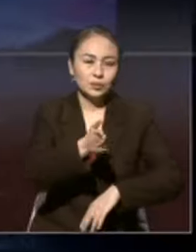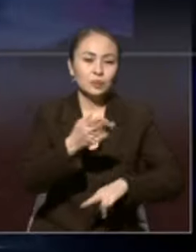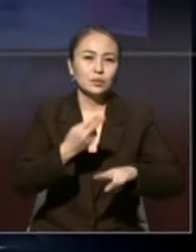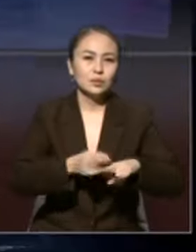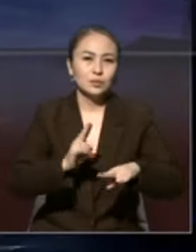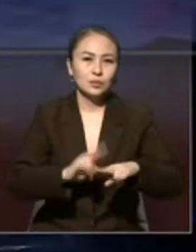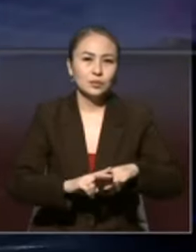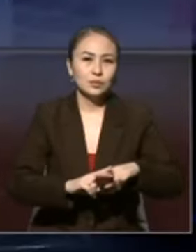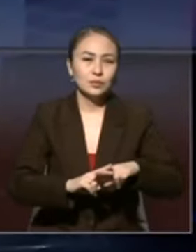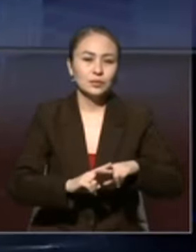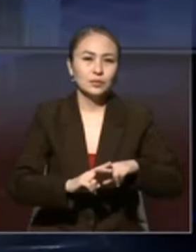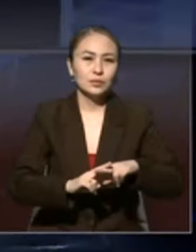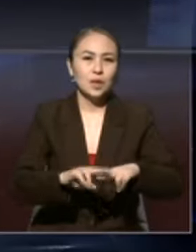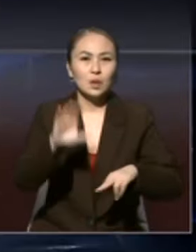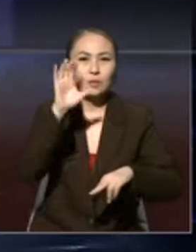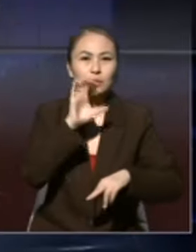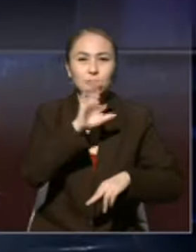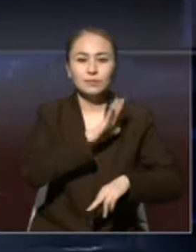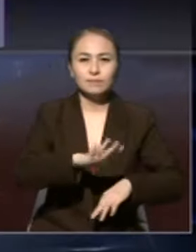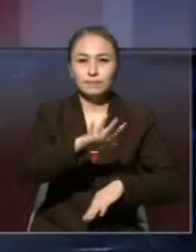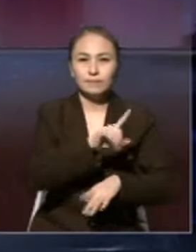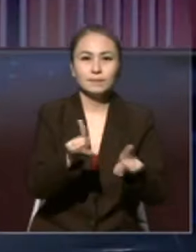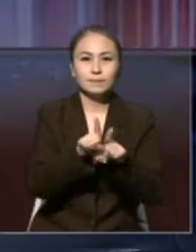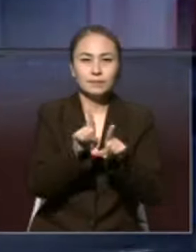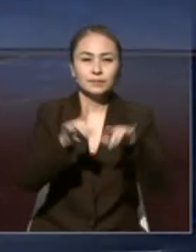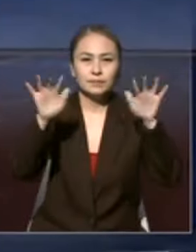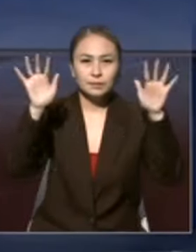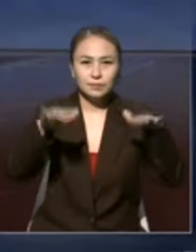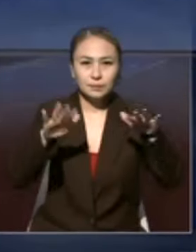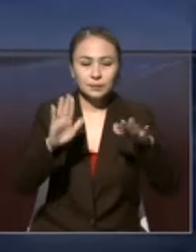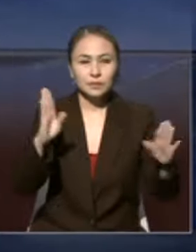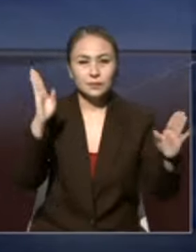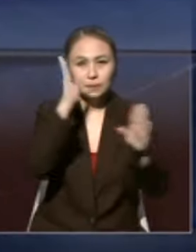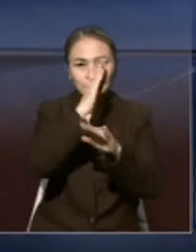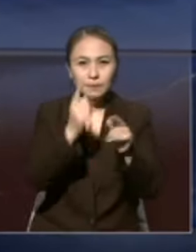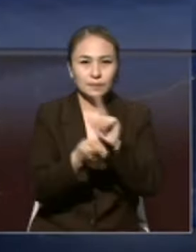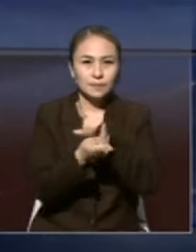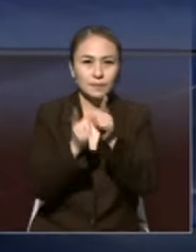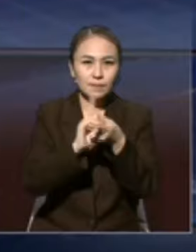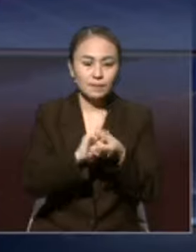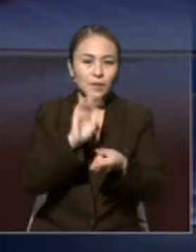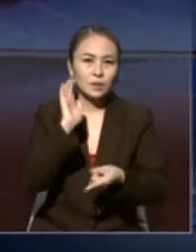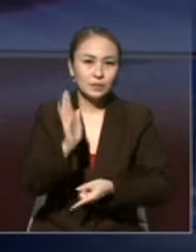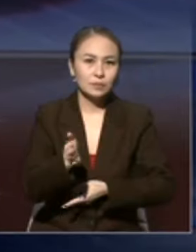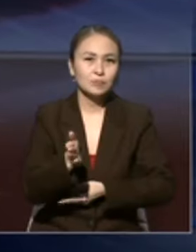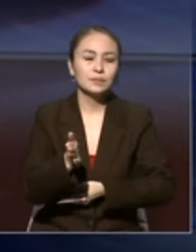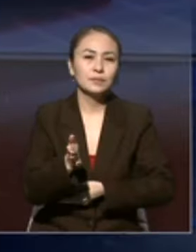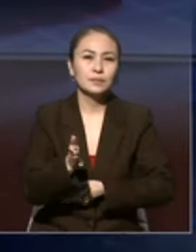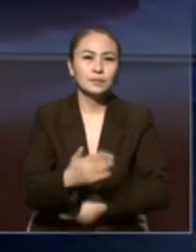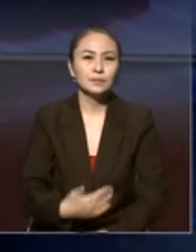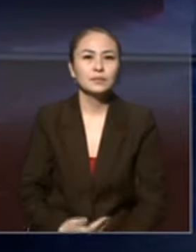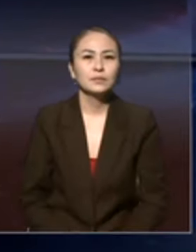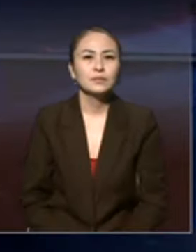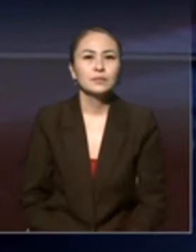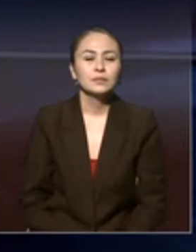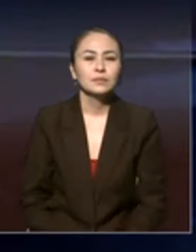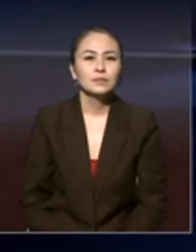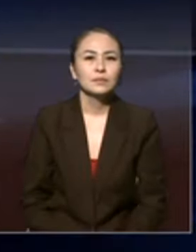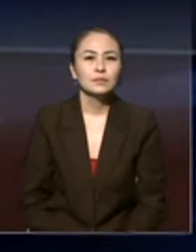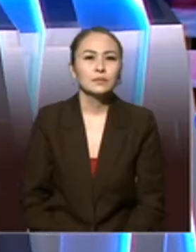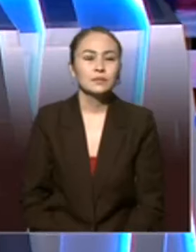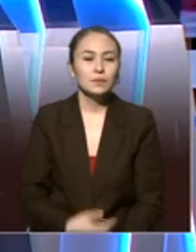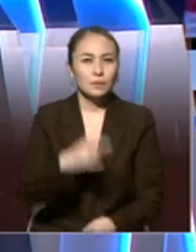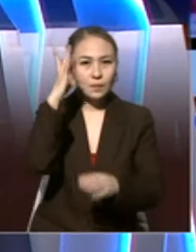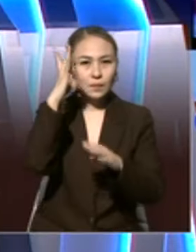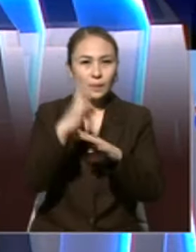сонымен қатар солтүстік өңірлерде ауа райының бұзылуы, құбылмалылығы болжанып отыр. Түнде